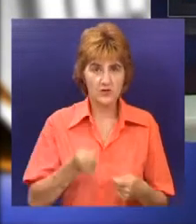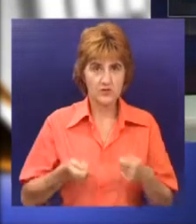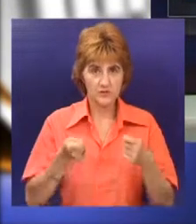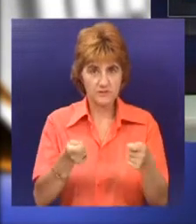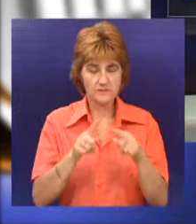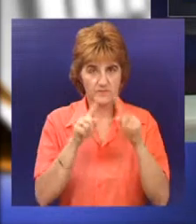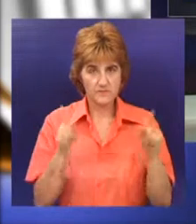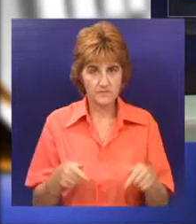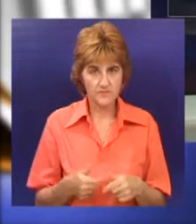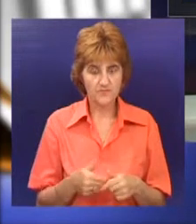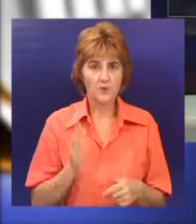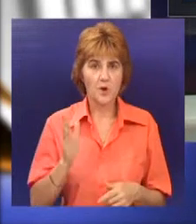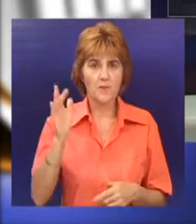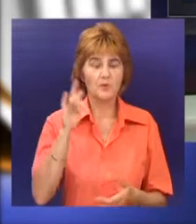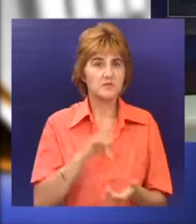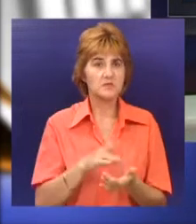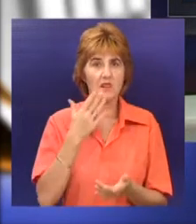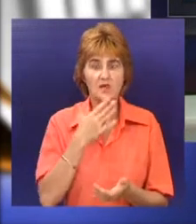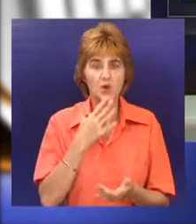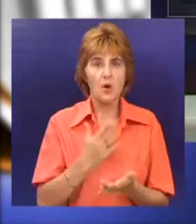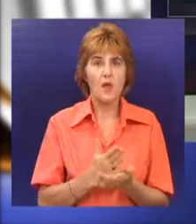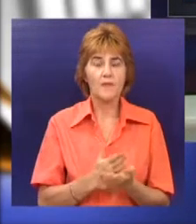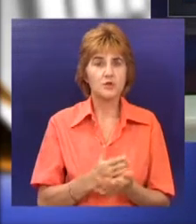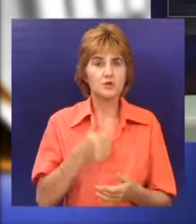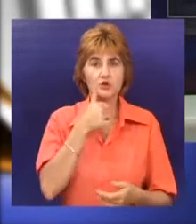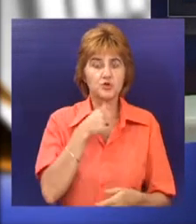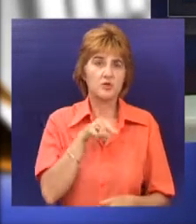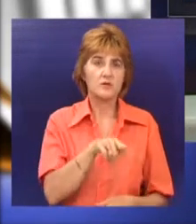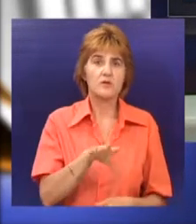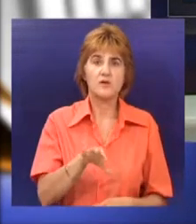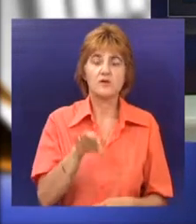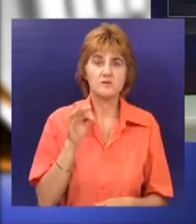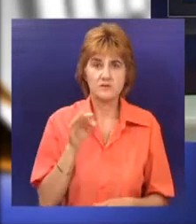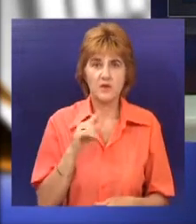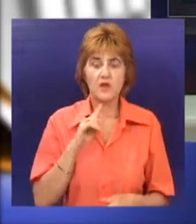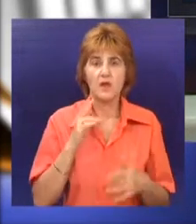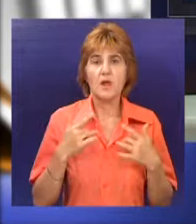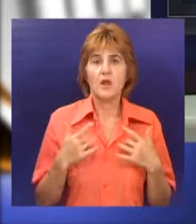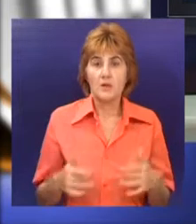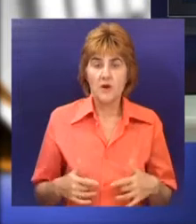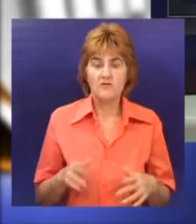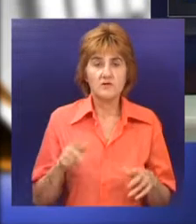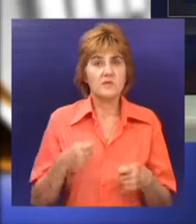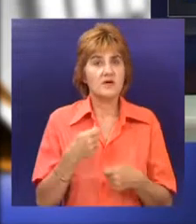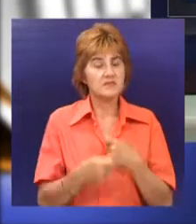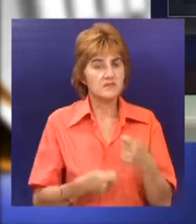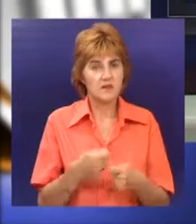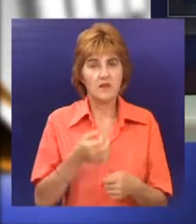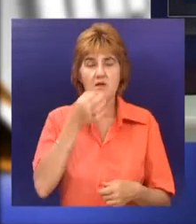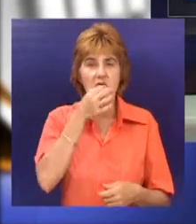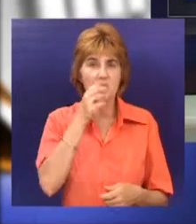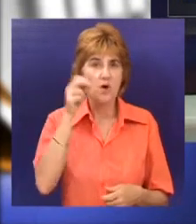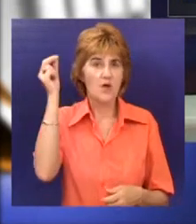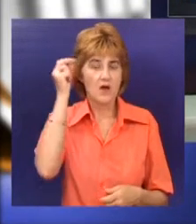Naredne 3 ili 4 godine budući srednjoškolci školovaće se za ono što su izabrali, a profesori će još jednom imati zadatak da što bolje